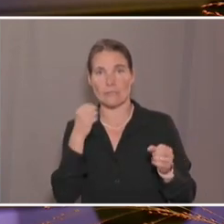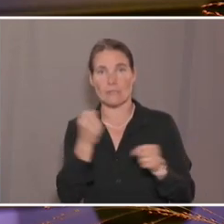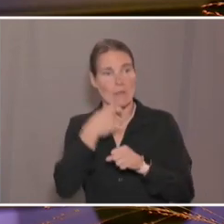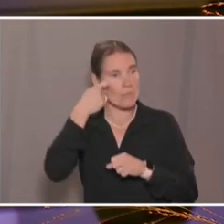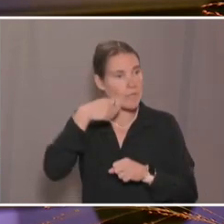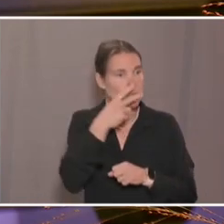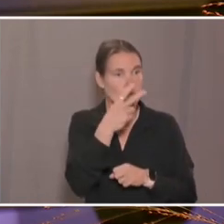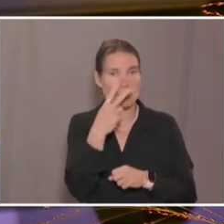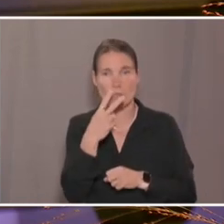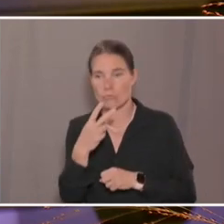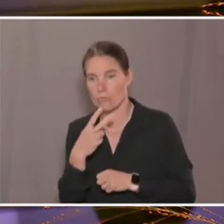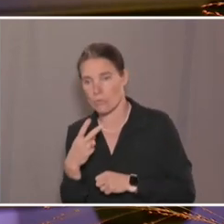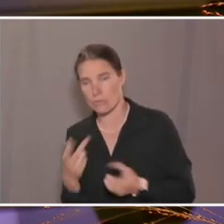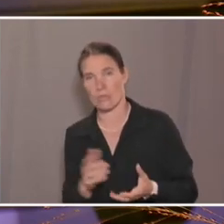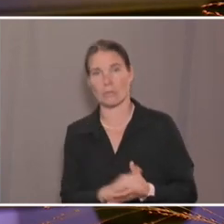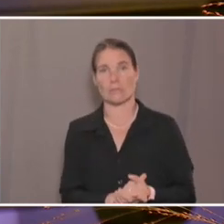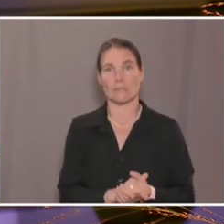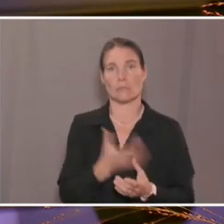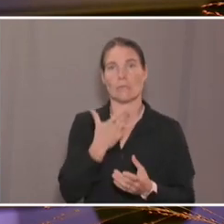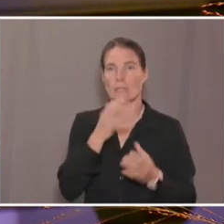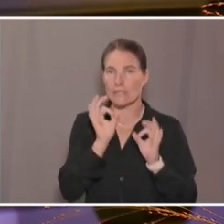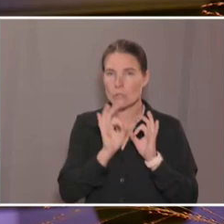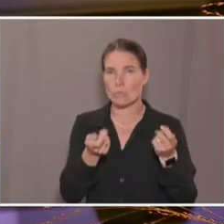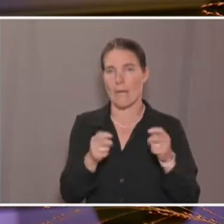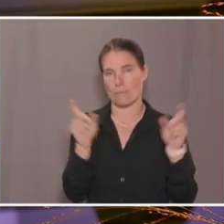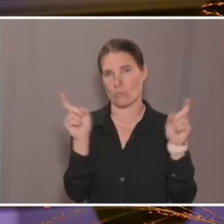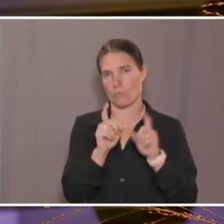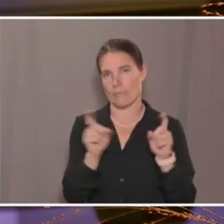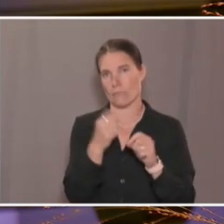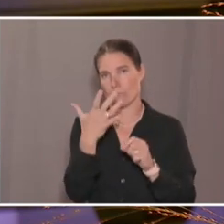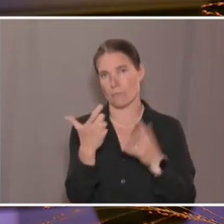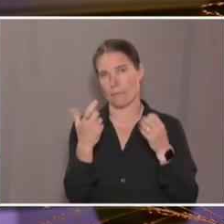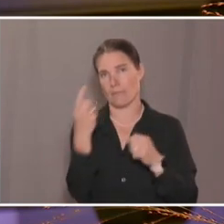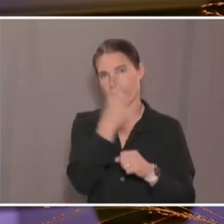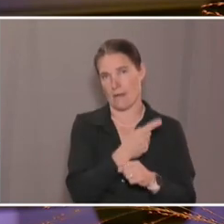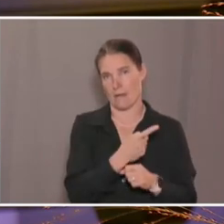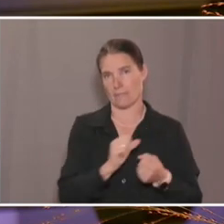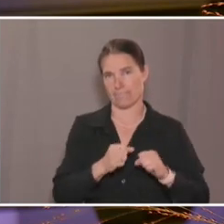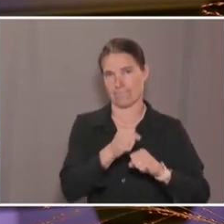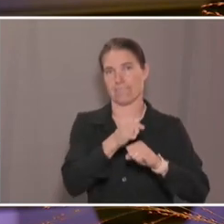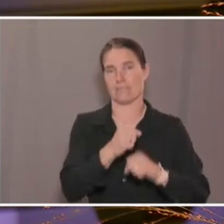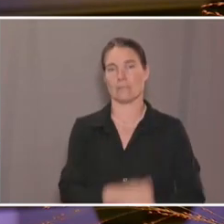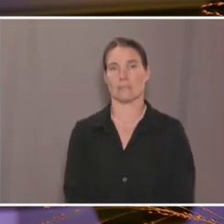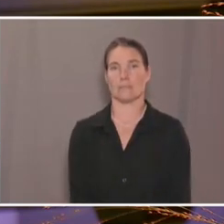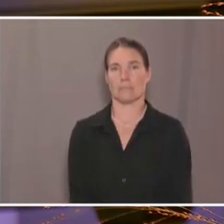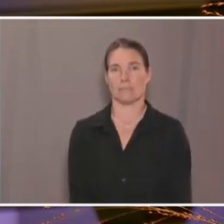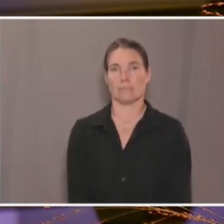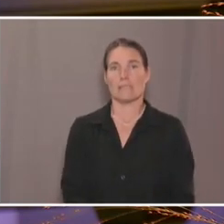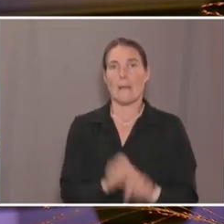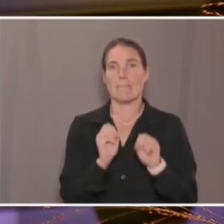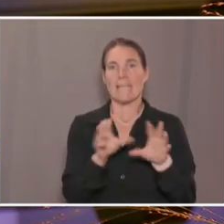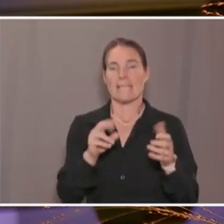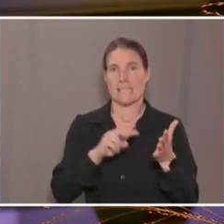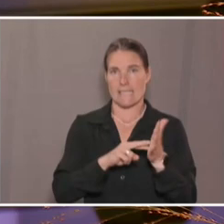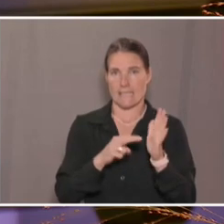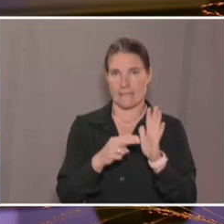angeschaut, um einen würdigen Abschlussbeitrag zu der 75-Jahr-Feier beisteuern zu können. Unsere Medientechnik, besonders